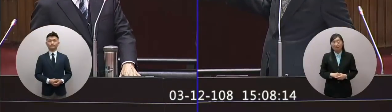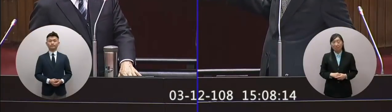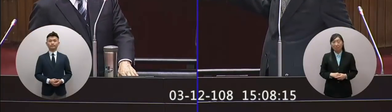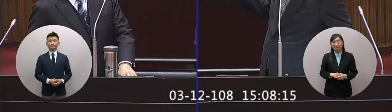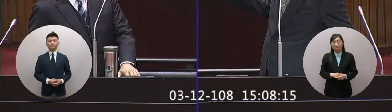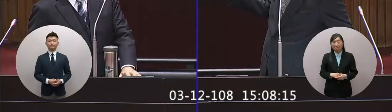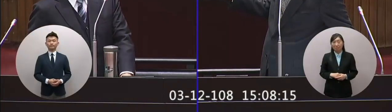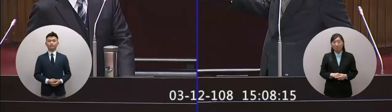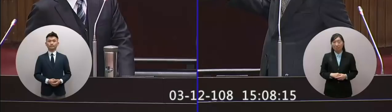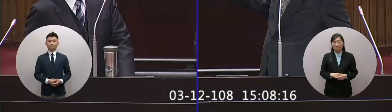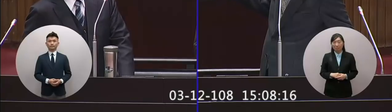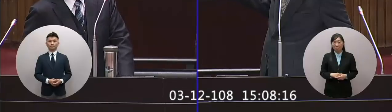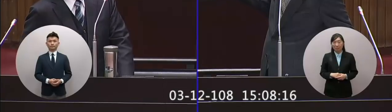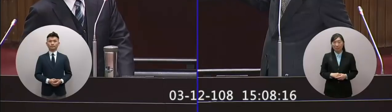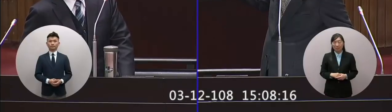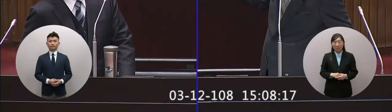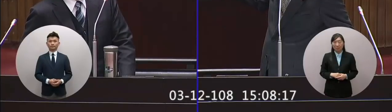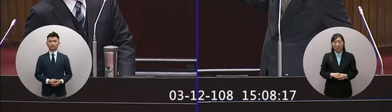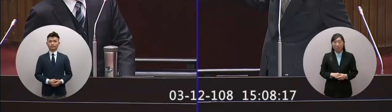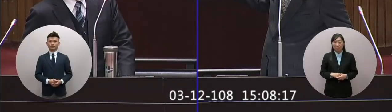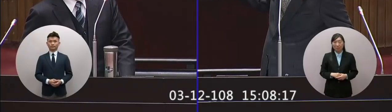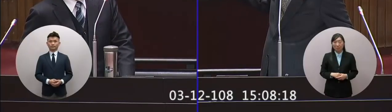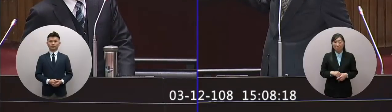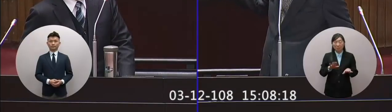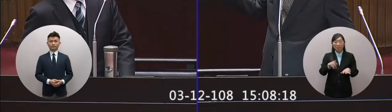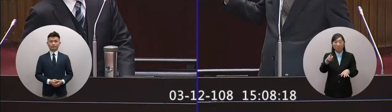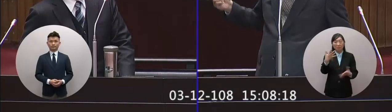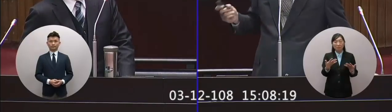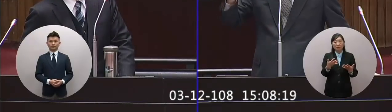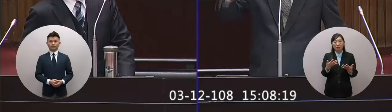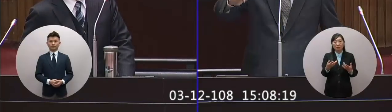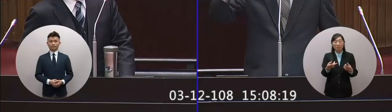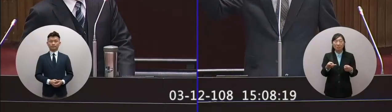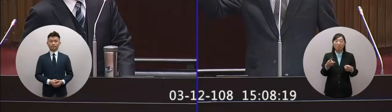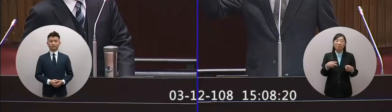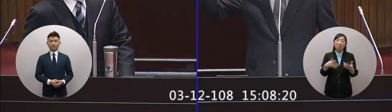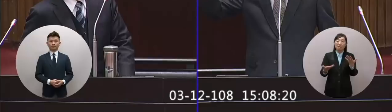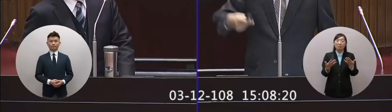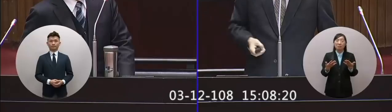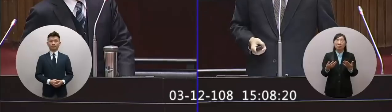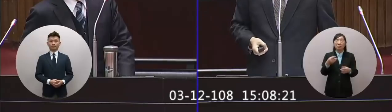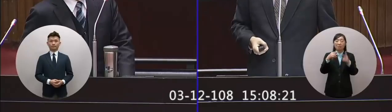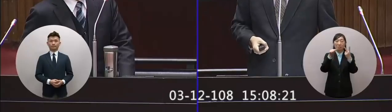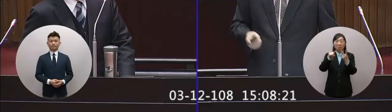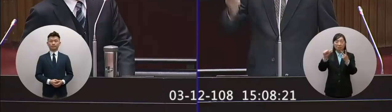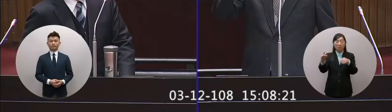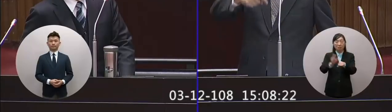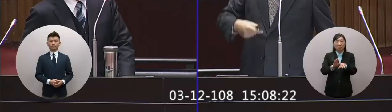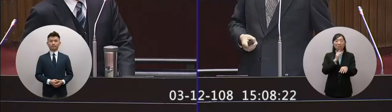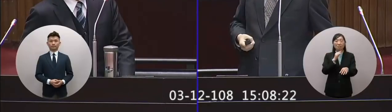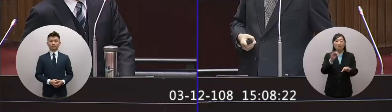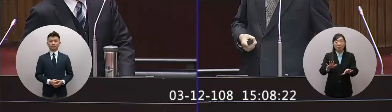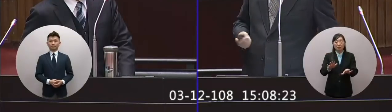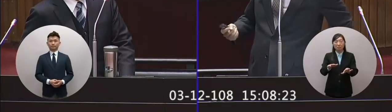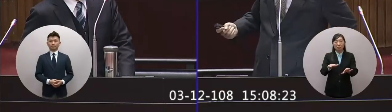当然，这个就是我刚刚讲的嘛，哈，将近2.5倍。啊，咱这边来看世界各国别的